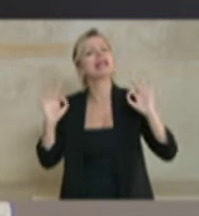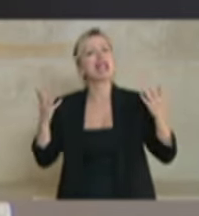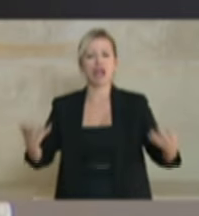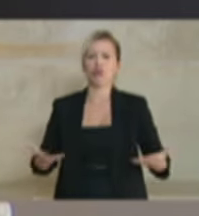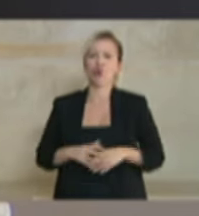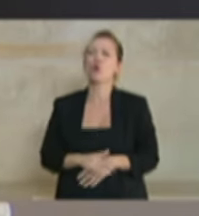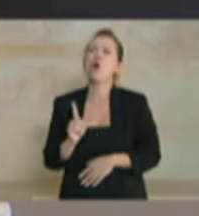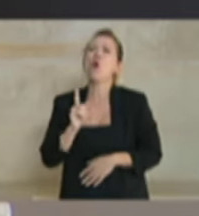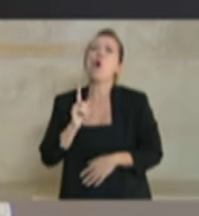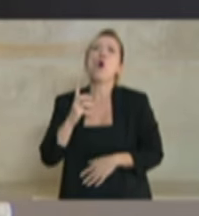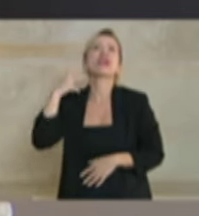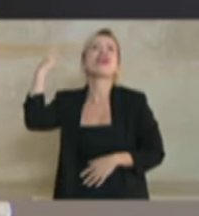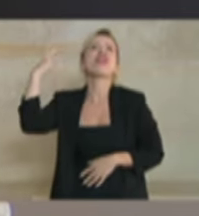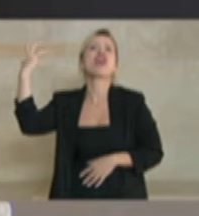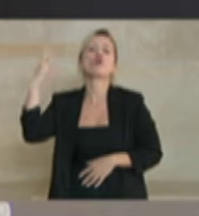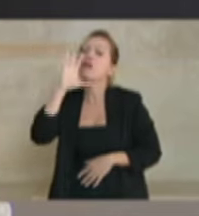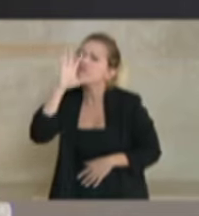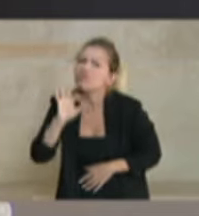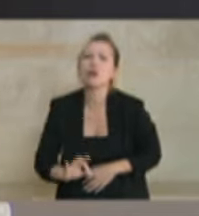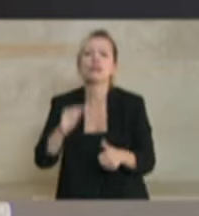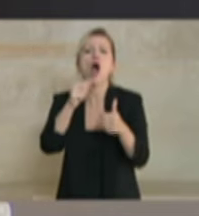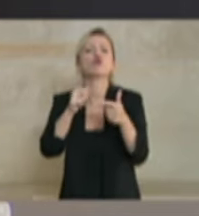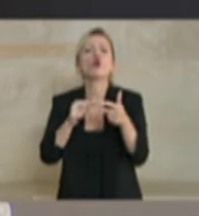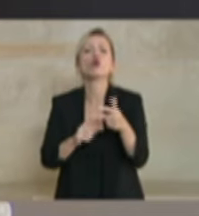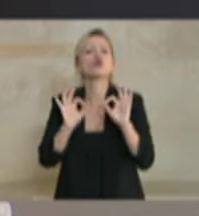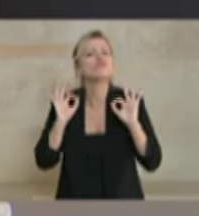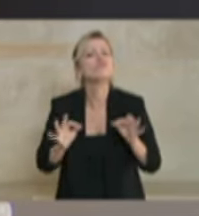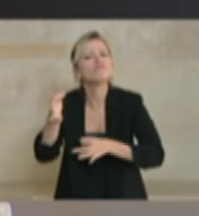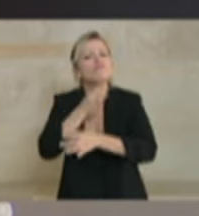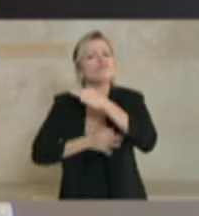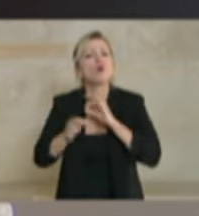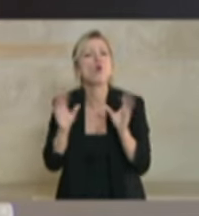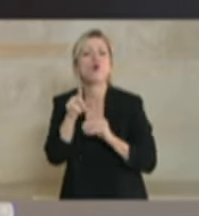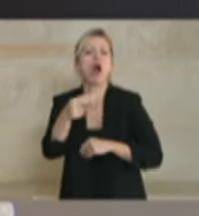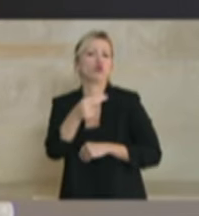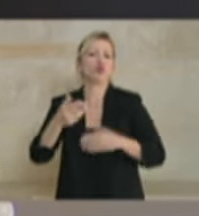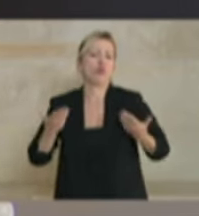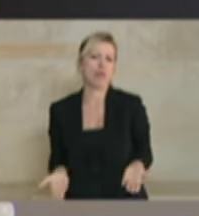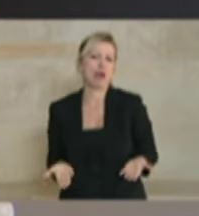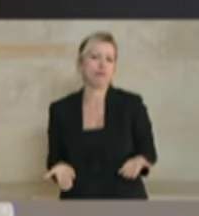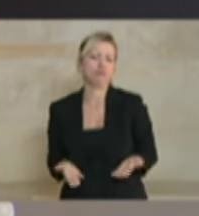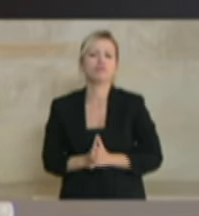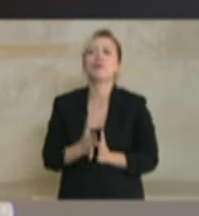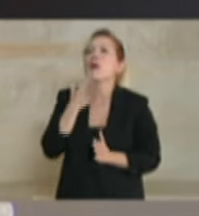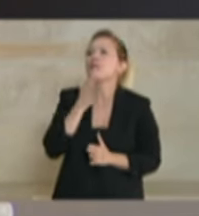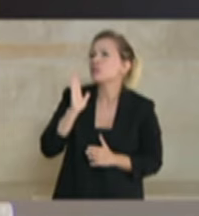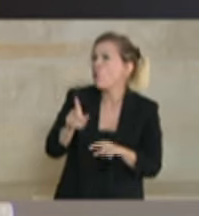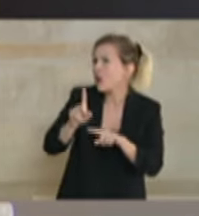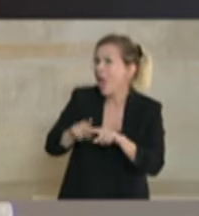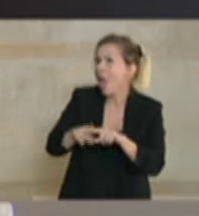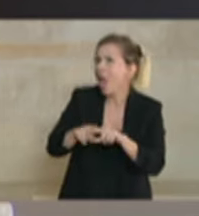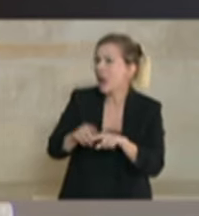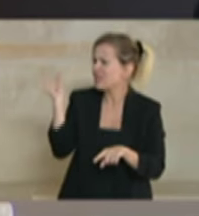Όχι σε θεωρητικό επίπεδο, αλλά στην πράξη, στην απτή αλλαγή που μπορεί να δει ο